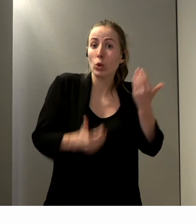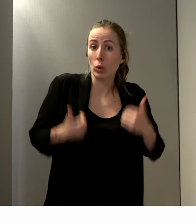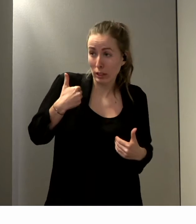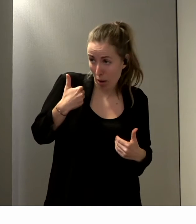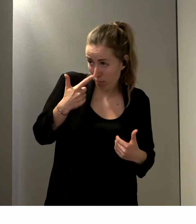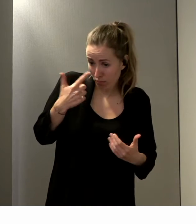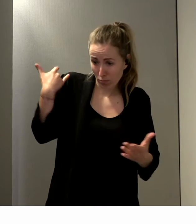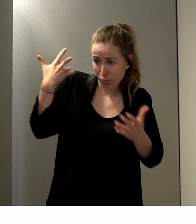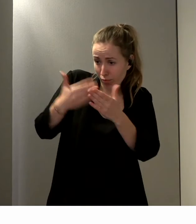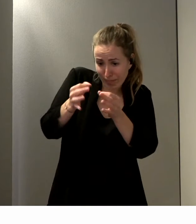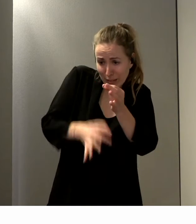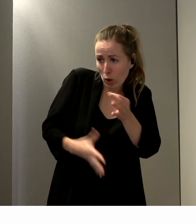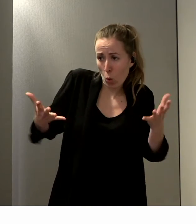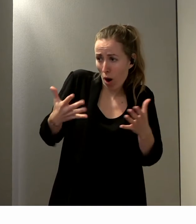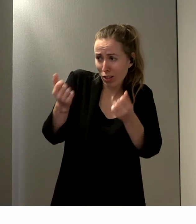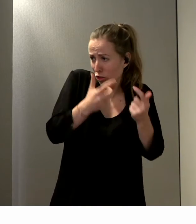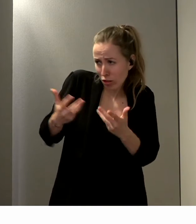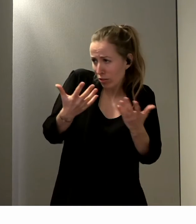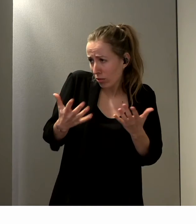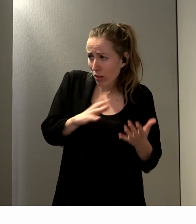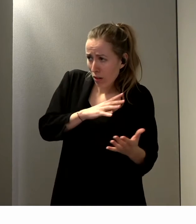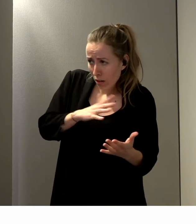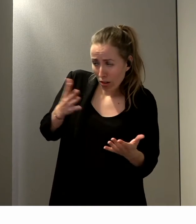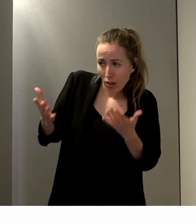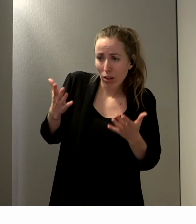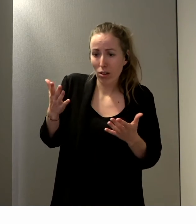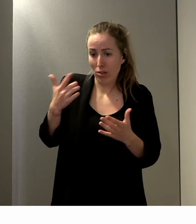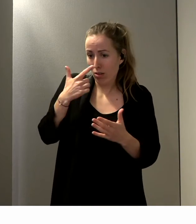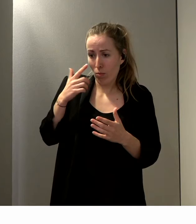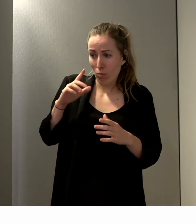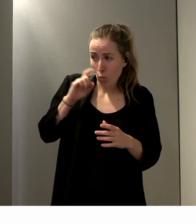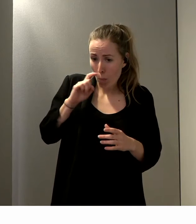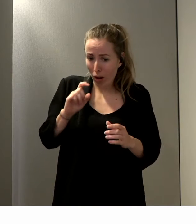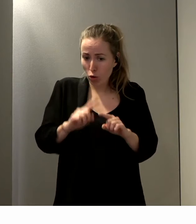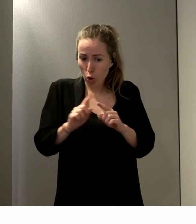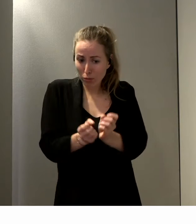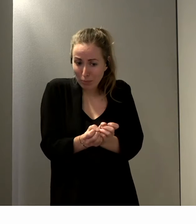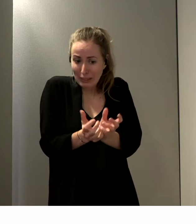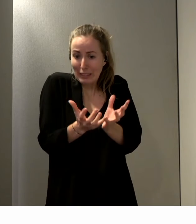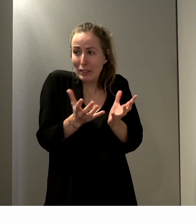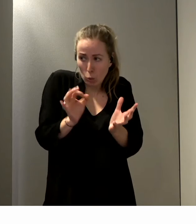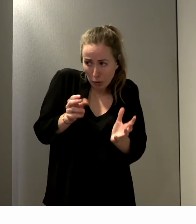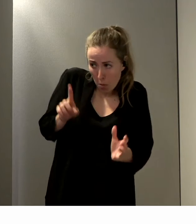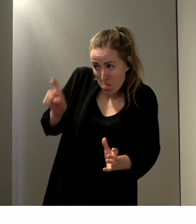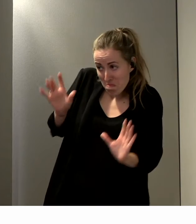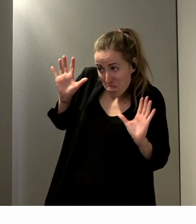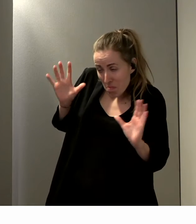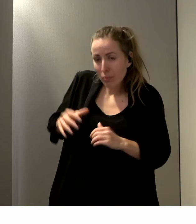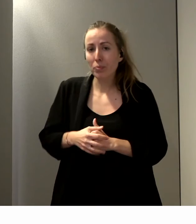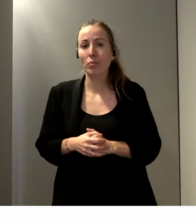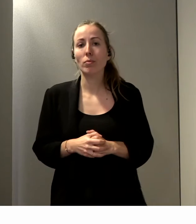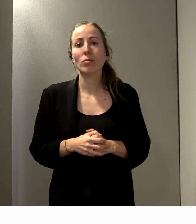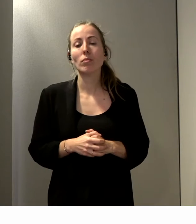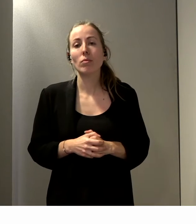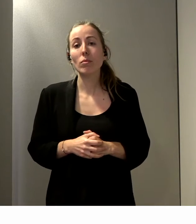des résultats, des chiffres, est-ce que vous voyez une dynamique qui prend ou pas? Je peux